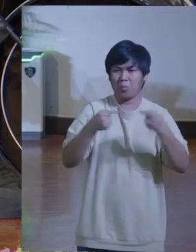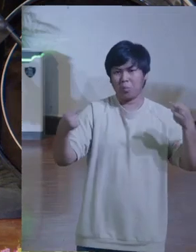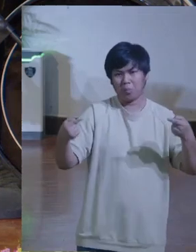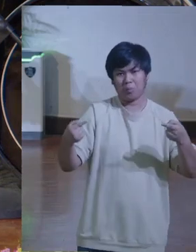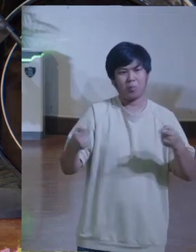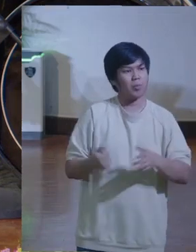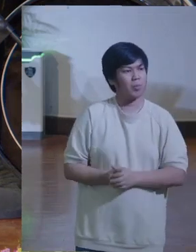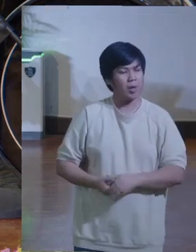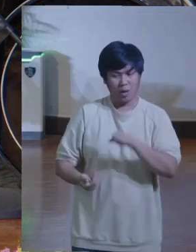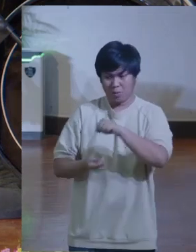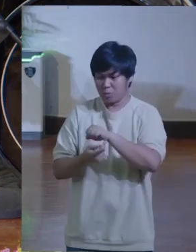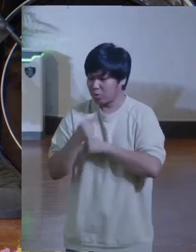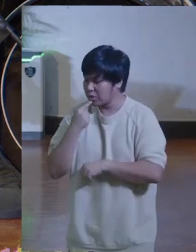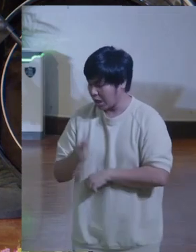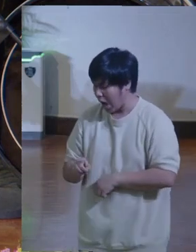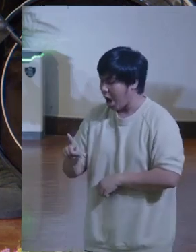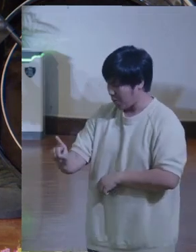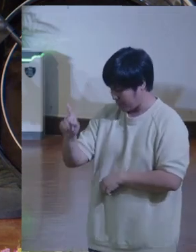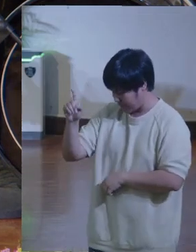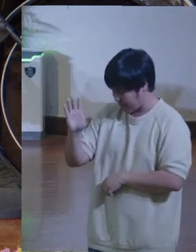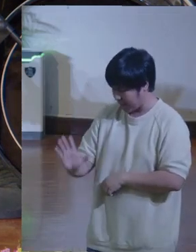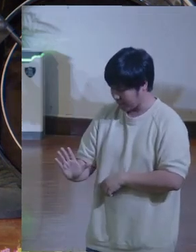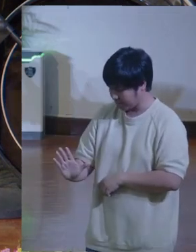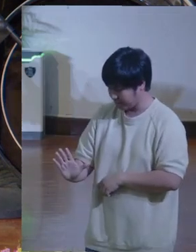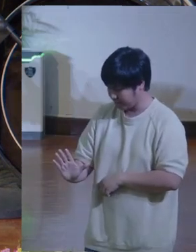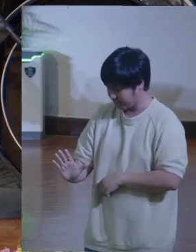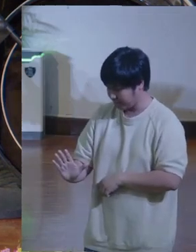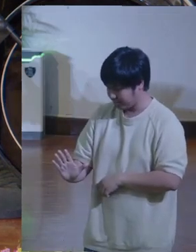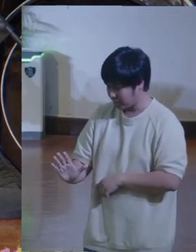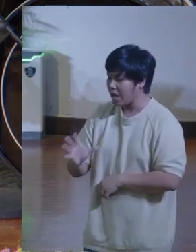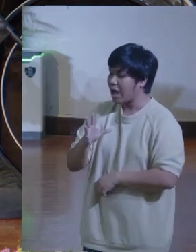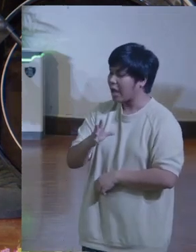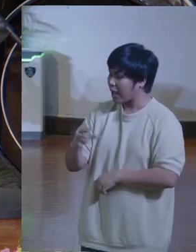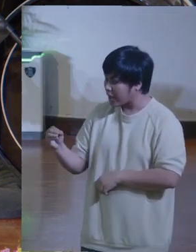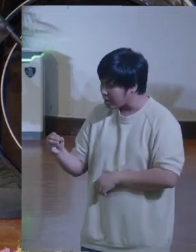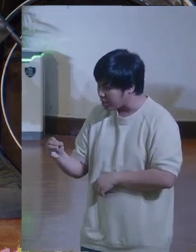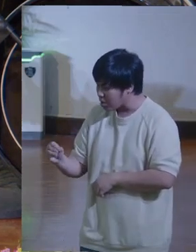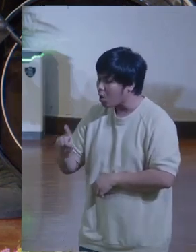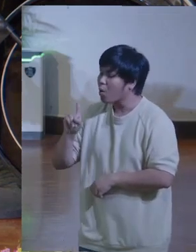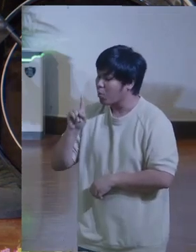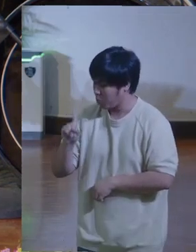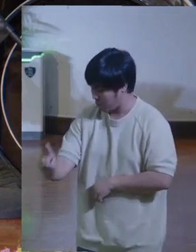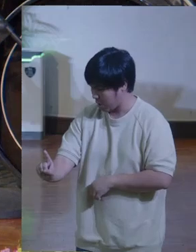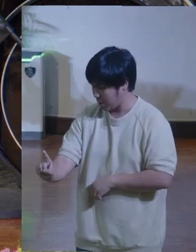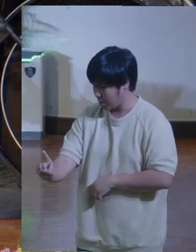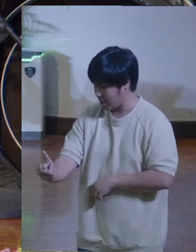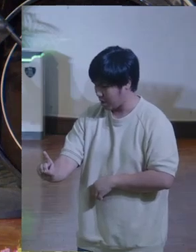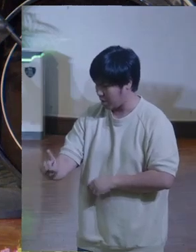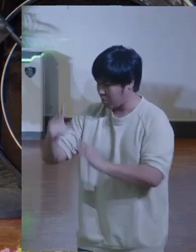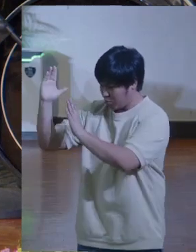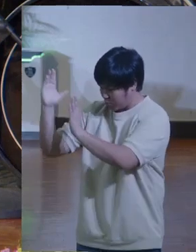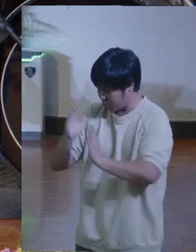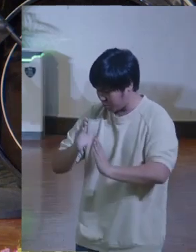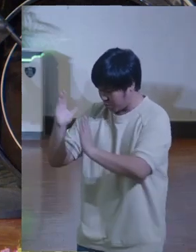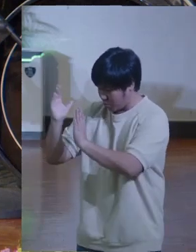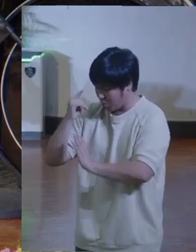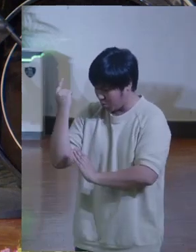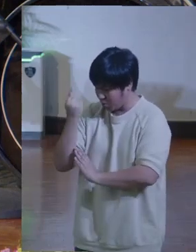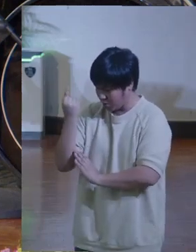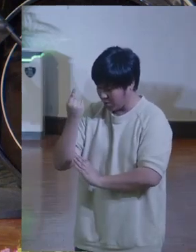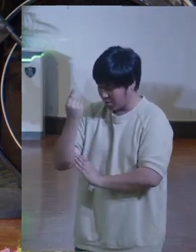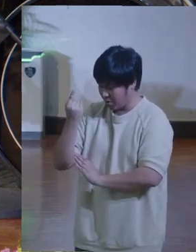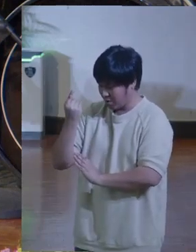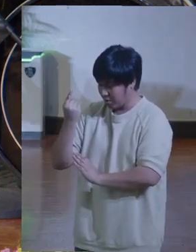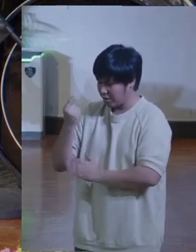Sabi ni Pablo, for there is one God. And there is one mediator between God